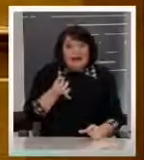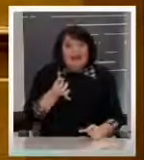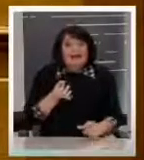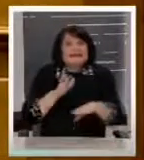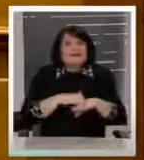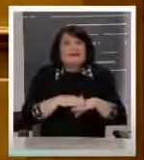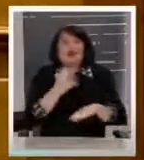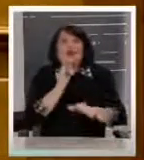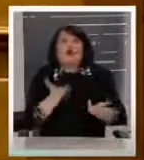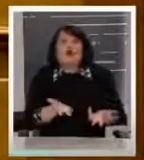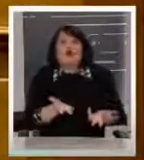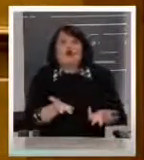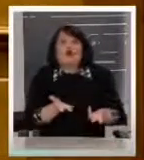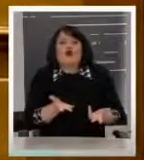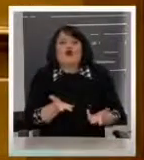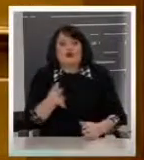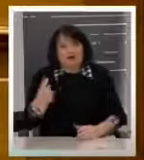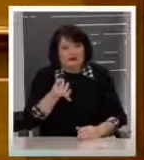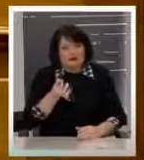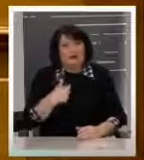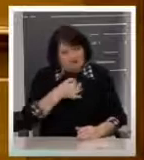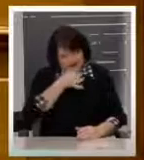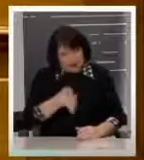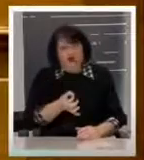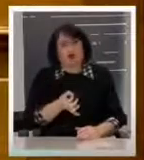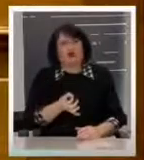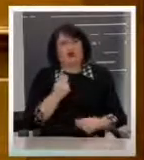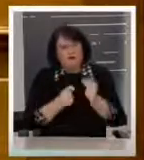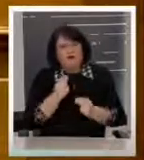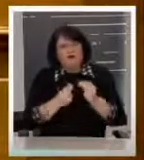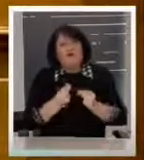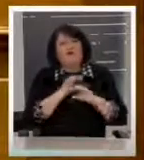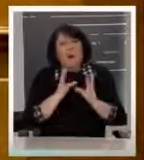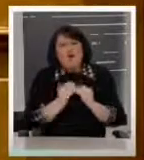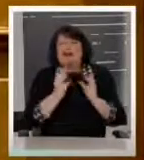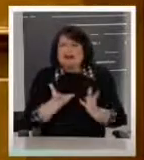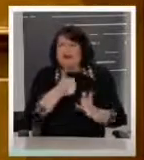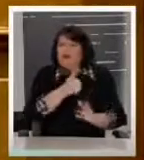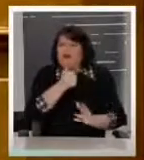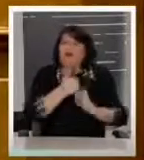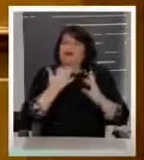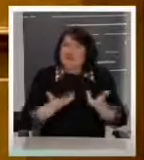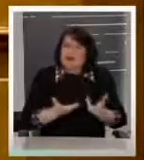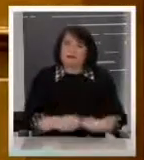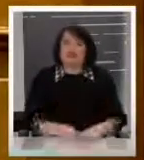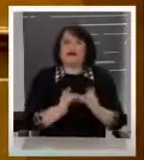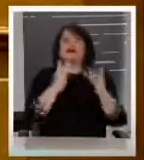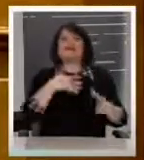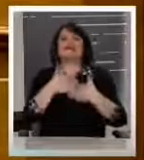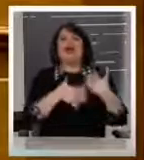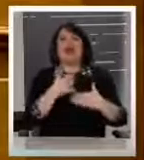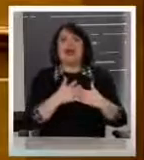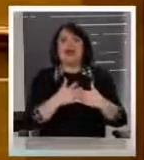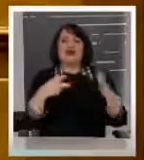είναι. Μιας και δεν έχει τίποτα να πει, θα σας πω λοιπόν εγώ από τι είναι πονεμένο. Το Υπουργείο Εθνικής Άμυνας είναι πονεμένο από τα σκάνδαλα των εξοπλιστικών